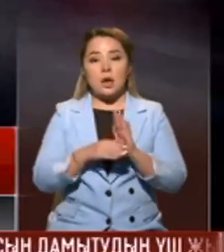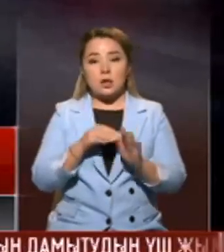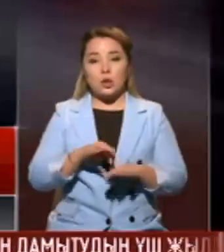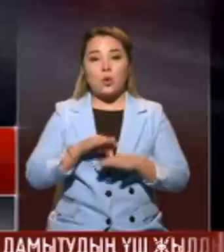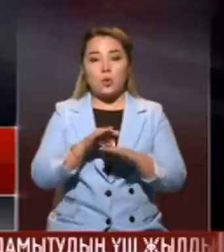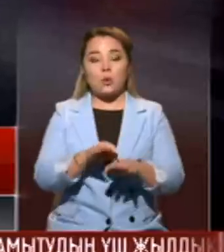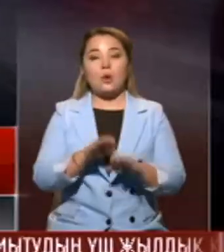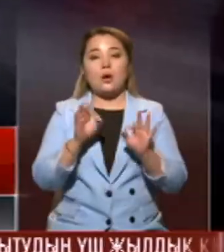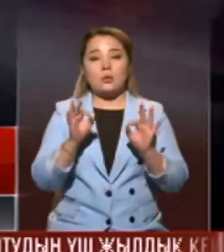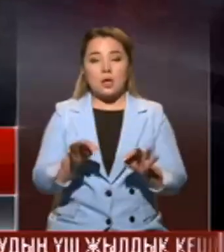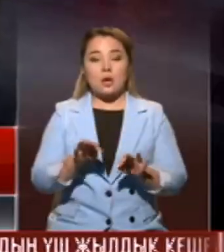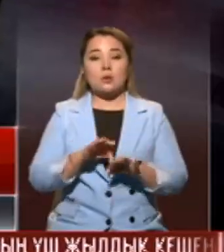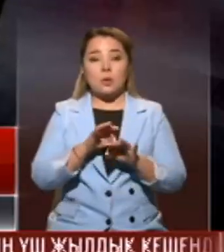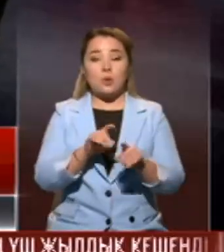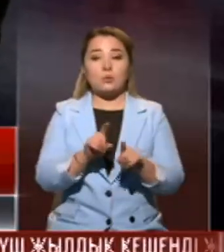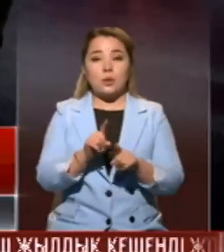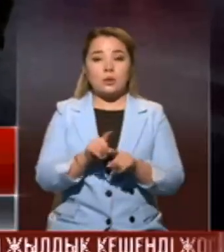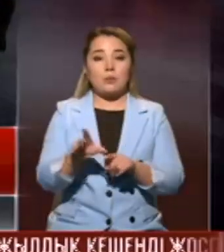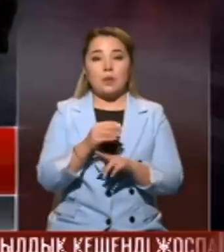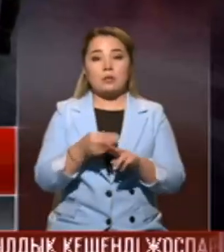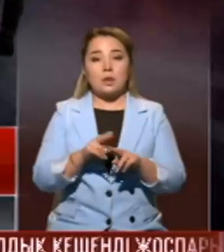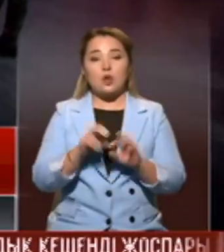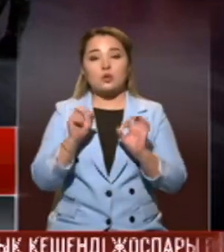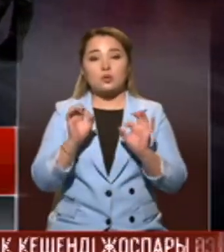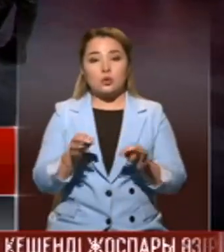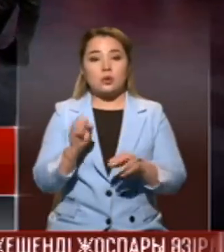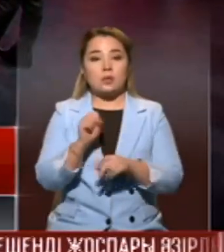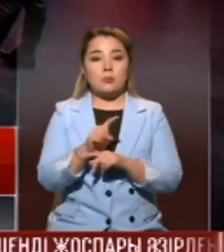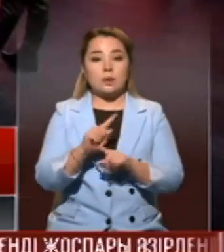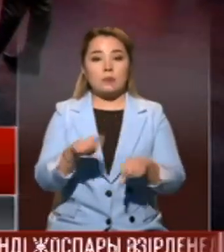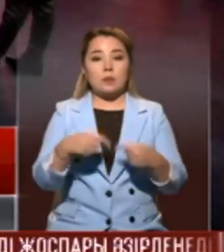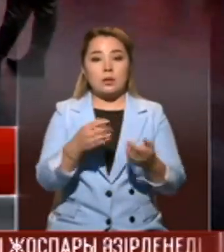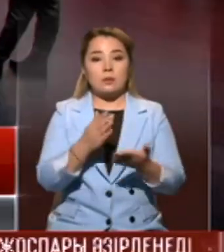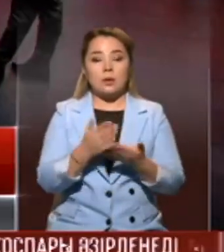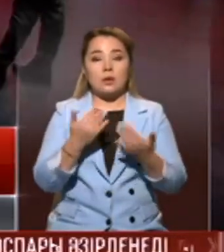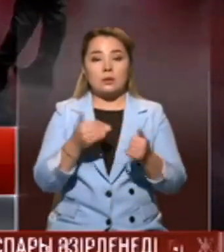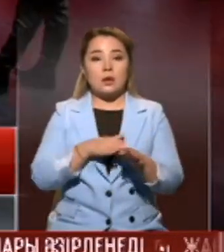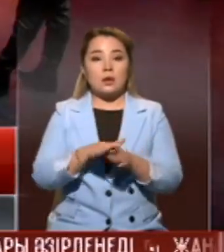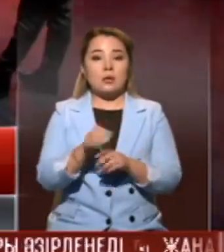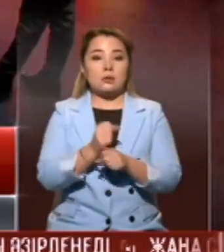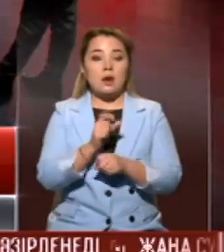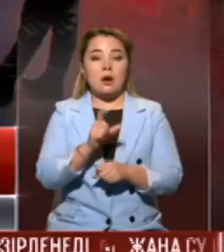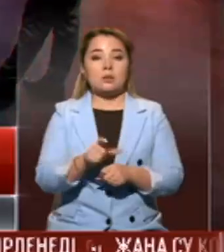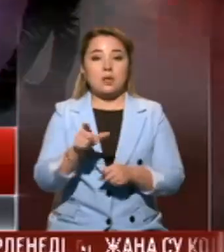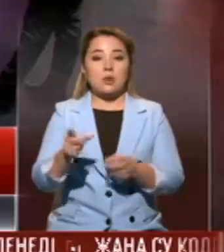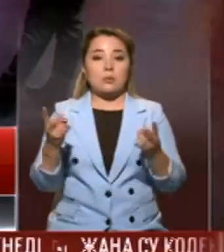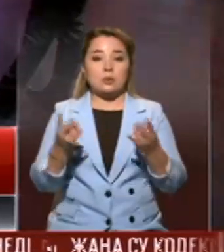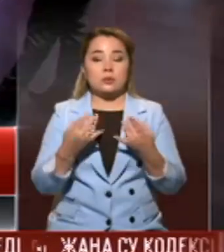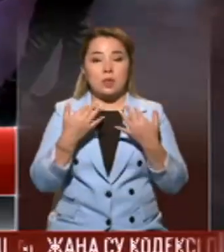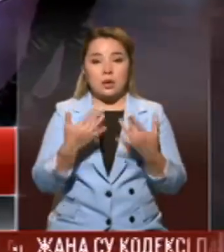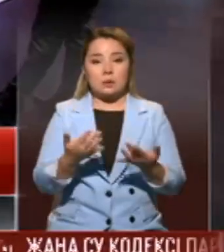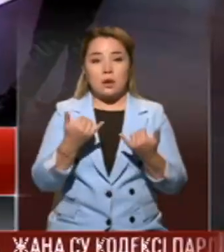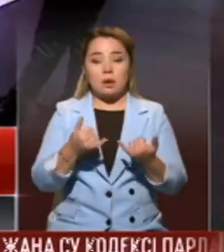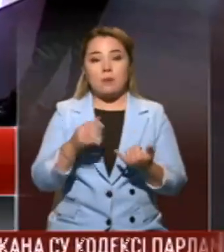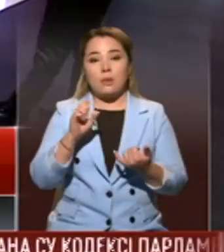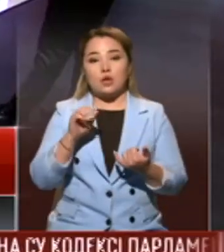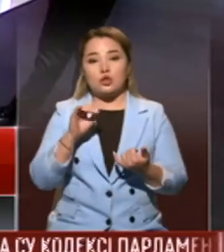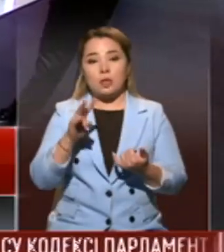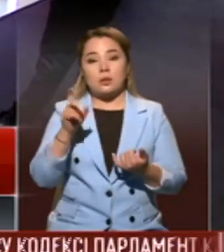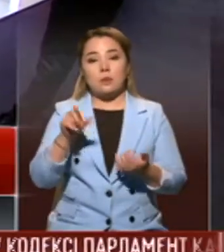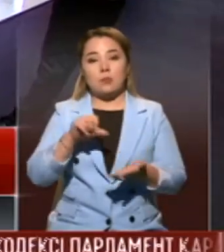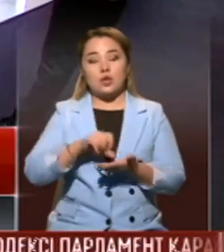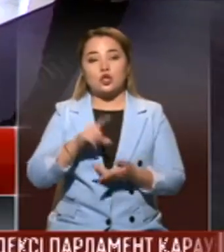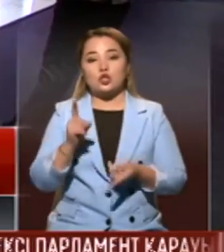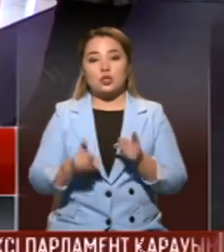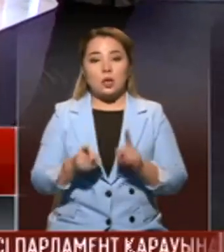әділ өткізетін барлық институттарға дұрыс тапсырма береді. Енді сол тапсырманы іске асыру үшін азаматтар керек. Жаңа Бақытжан бауырымыз айтып отыр ғой, енді